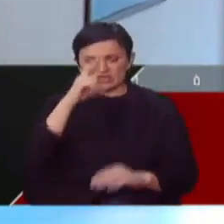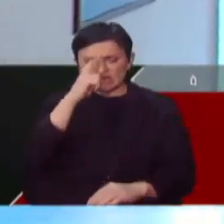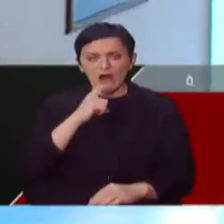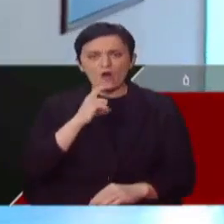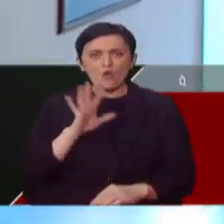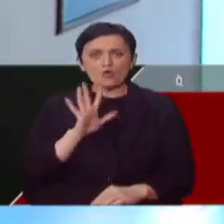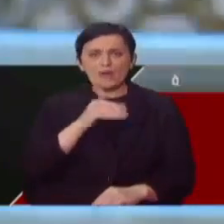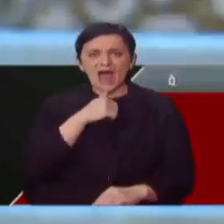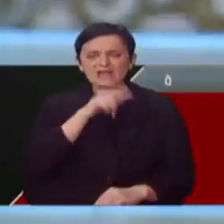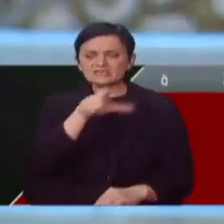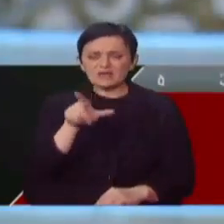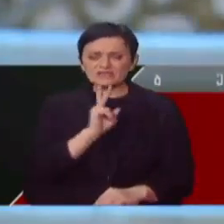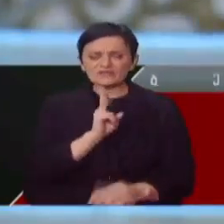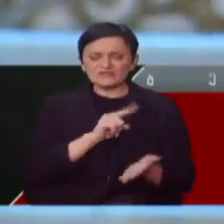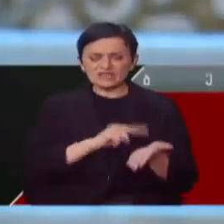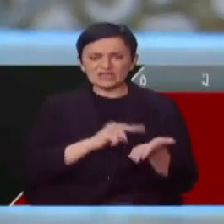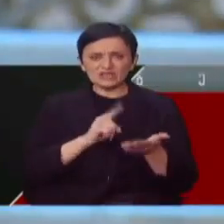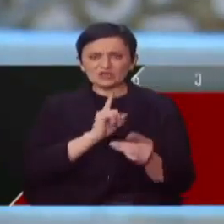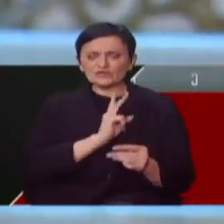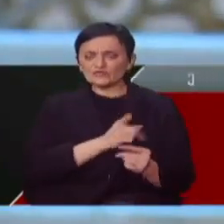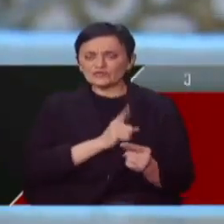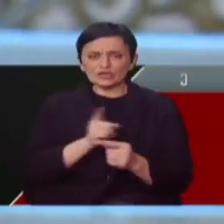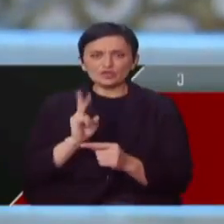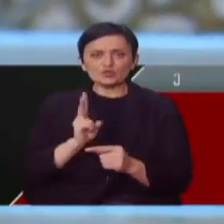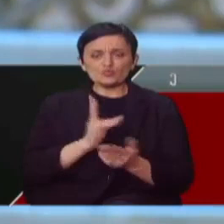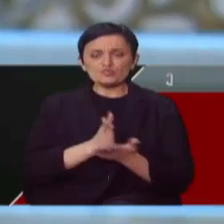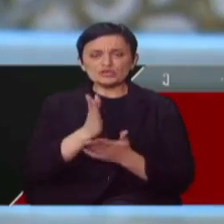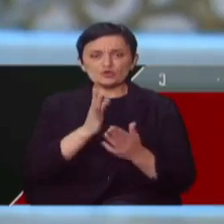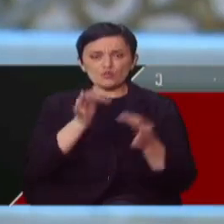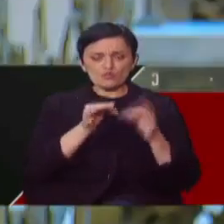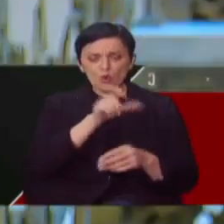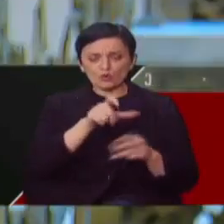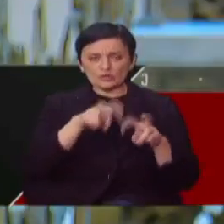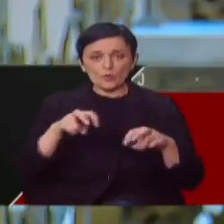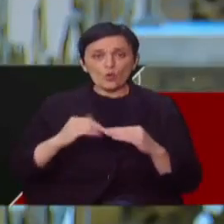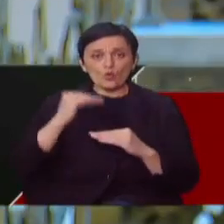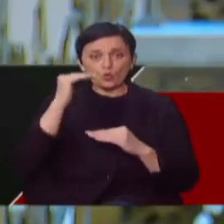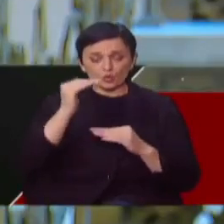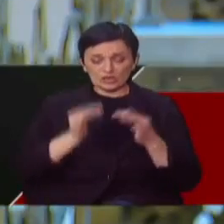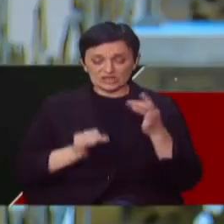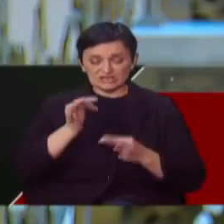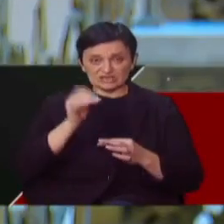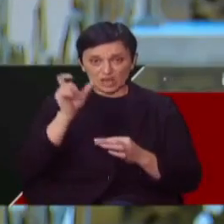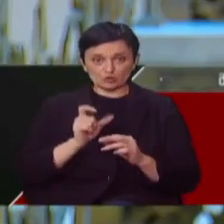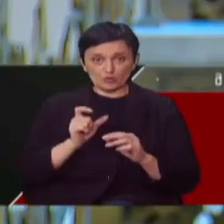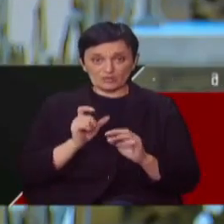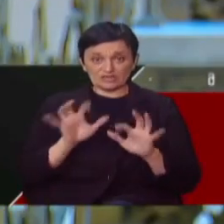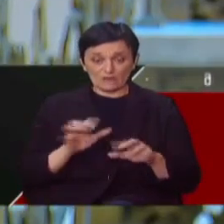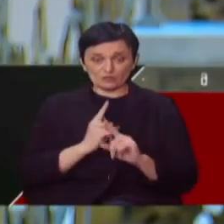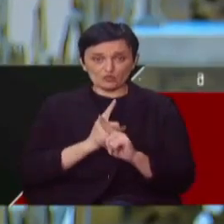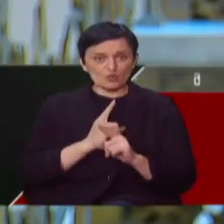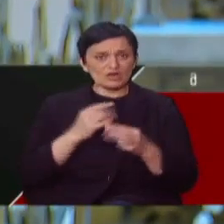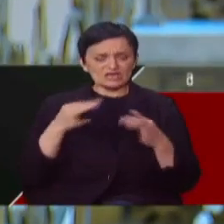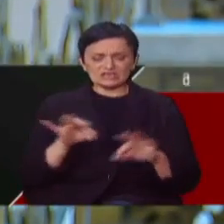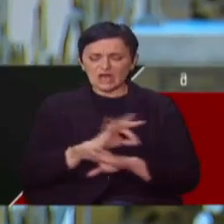გაუგებარია იმ ექსპერტთა ვინაობა და მიზნები, ვინც შესაძლოა მოსამართლეების შეამოწმოს. უზენაესი სასამართლოს თავმჯდომარის მოადგილე მიიჩნევს, რომ